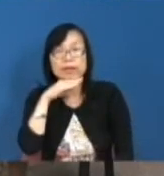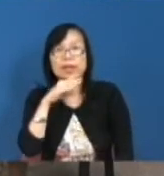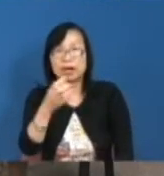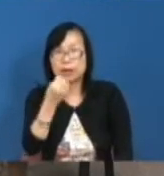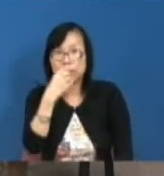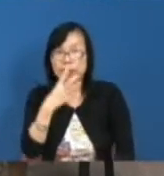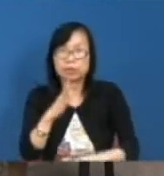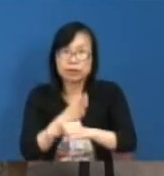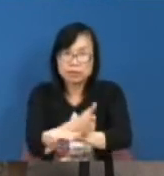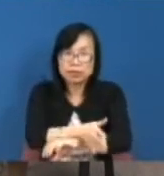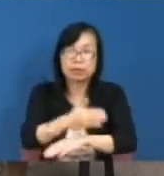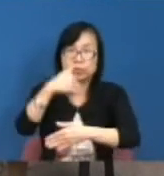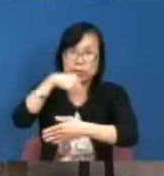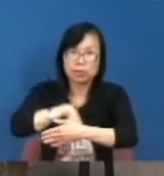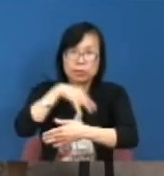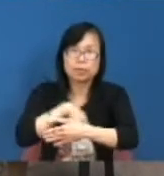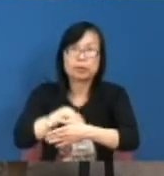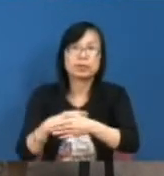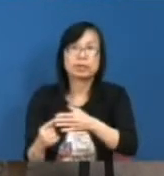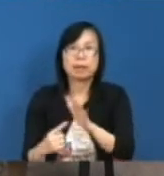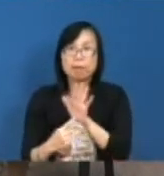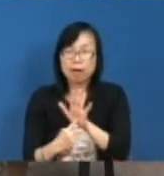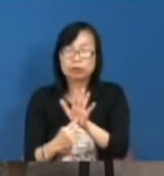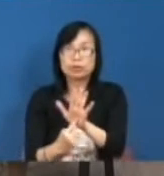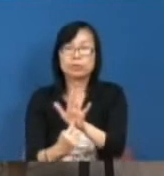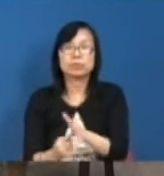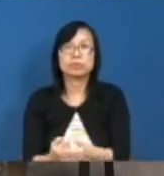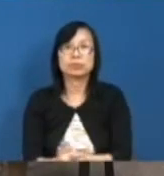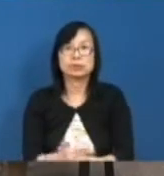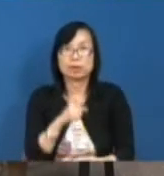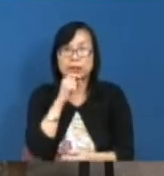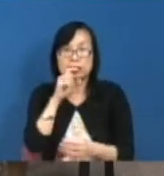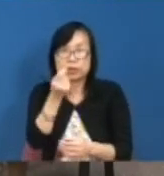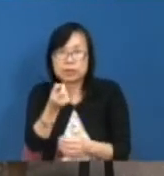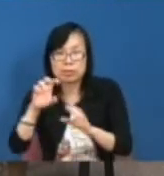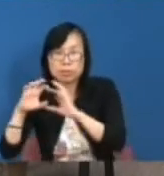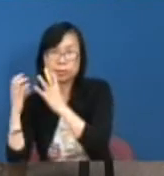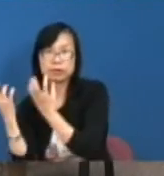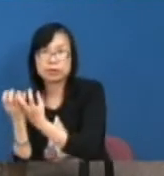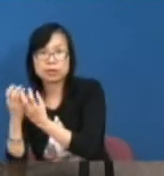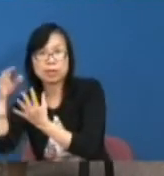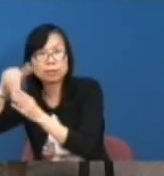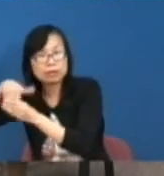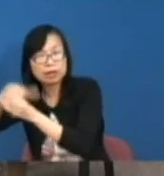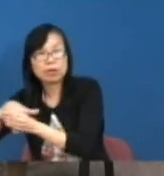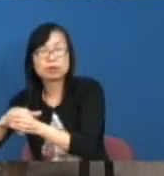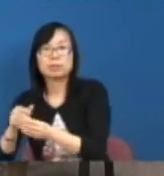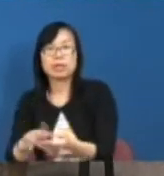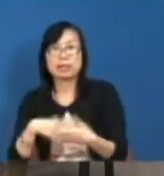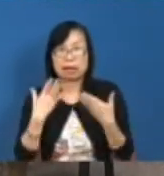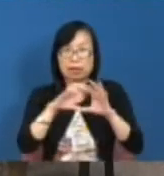港社會內部嘅矛盾，由於小圈子選舉同一黨專政而造成嘅呢